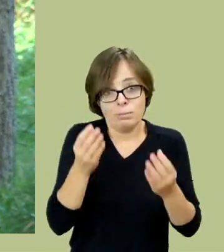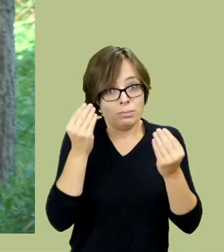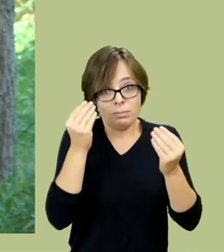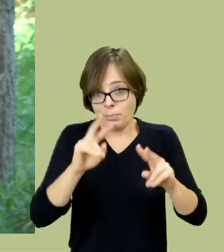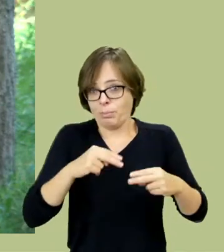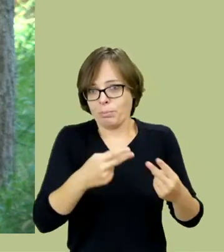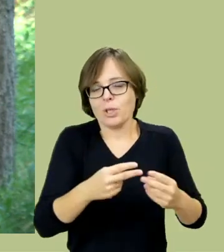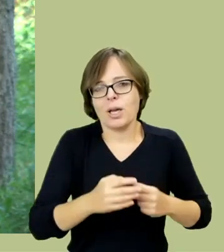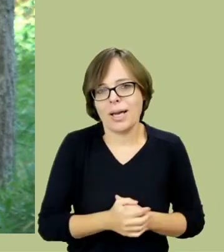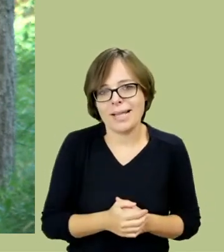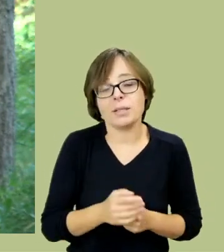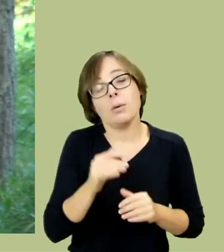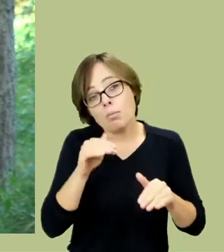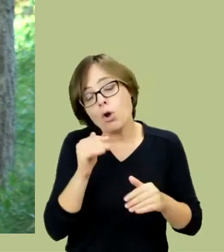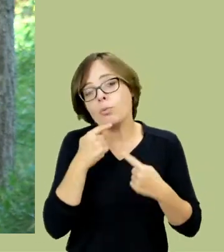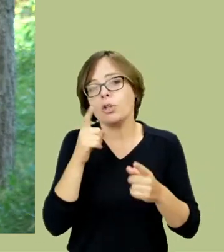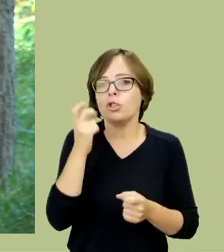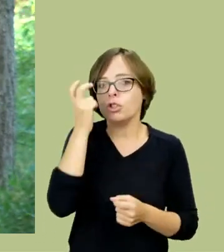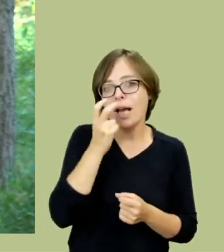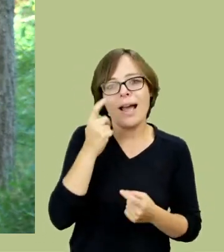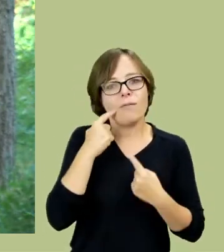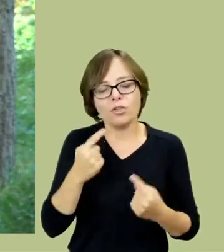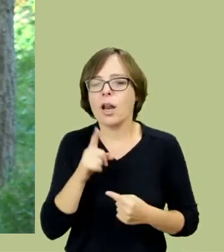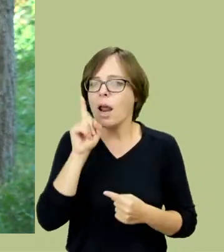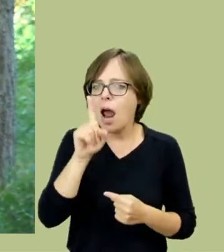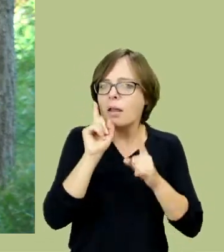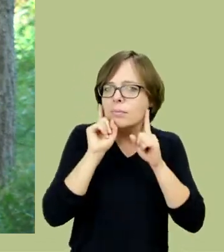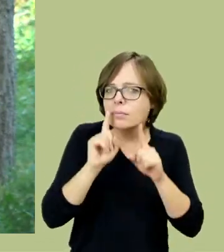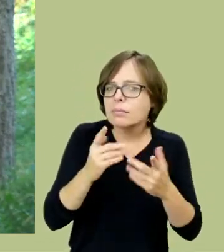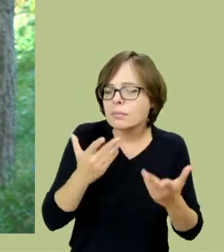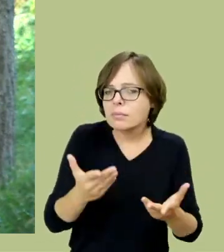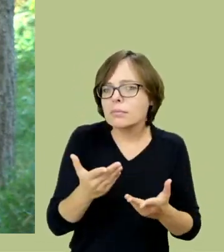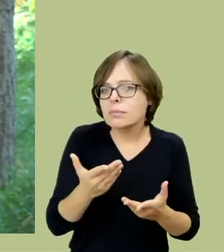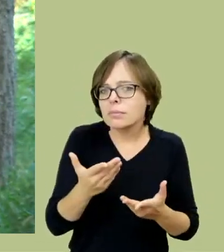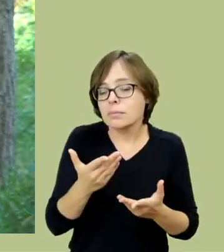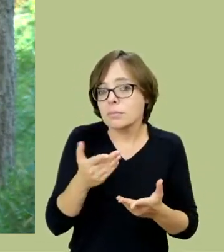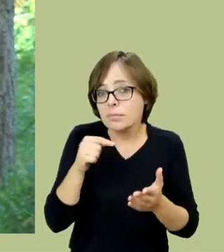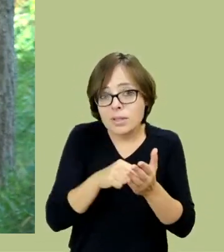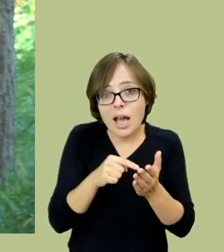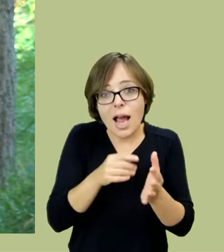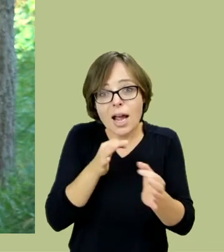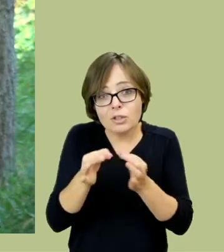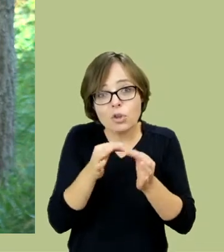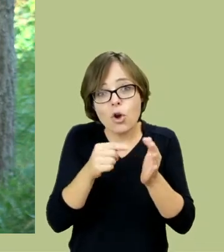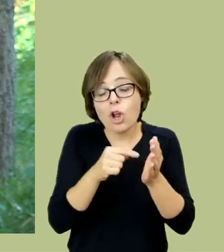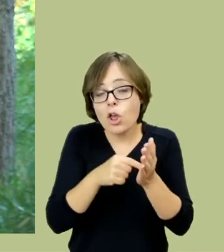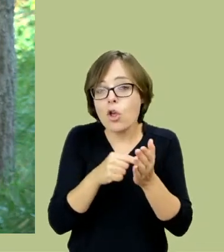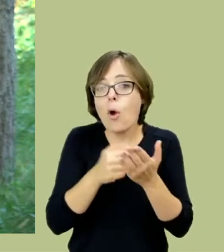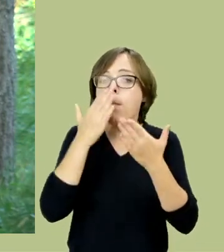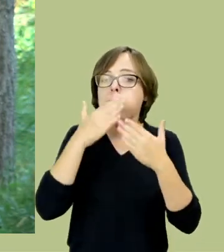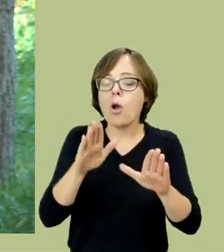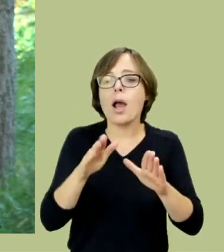barwna anegdota, ale o ile taki przekaz, taki obraz, ile mówi o tym pokoleniu kobiet,